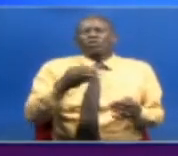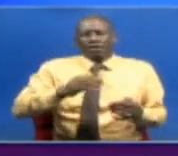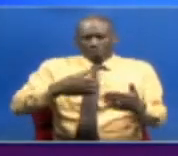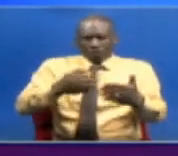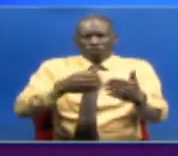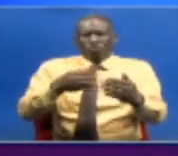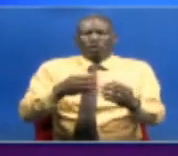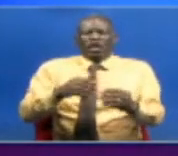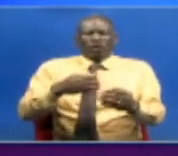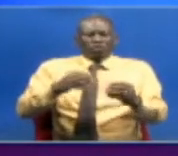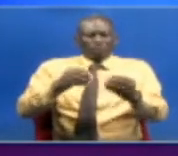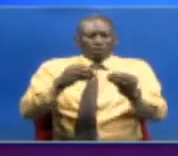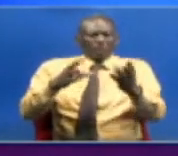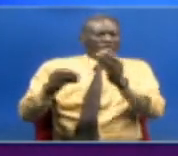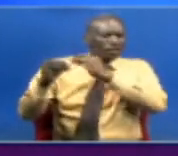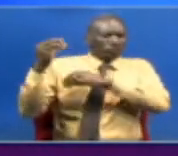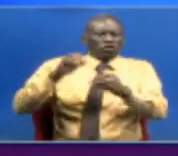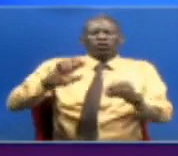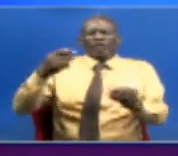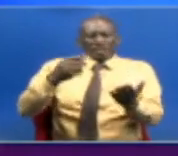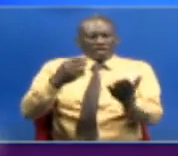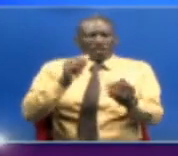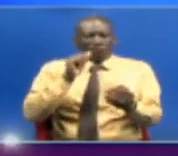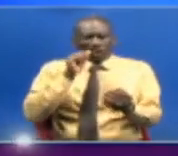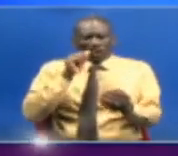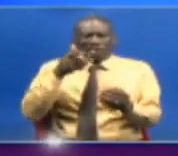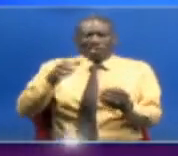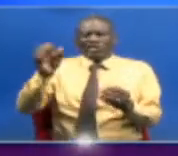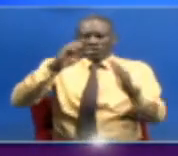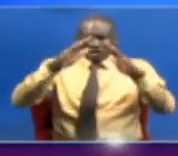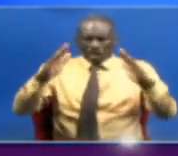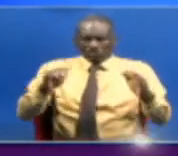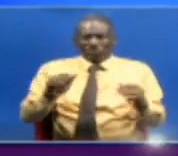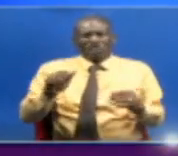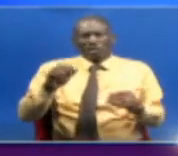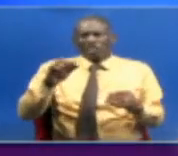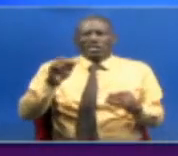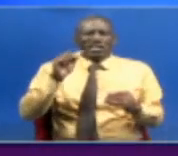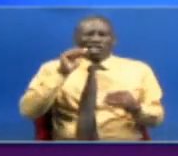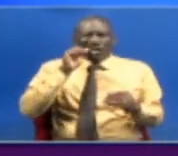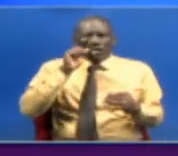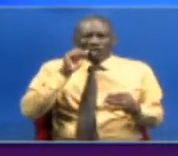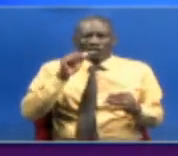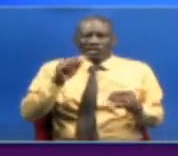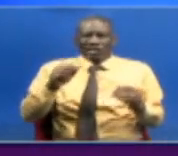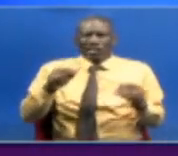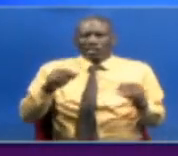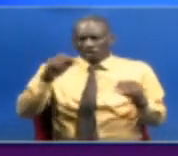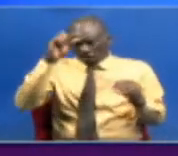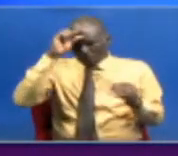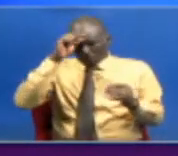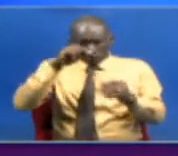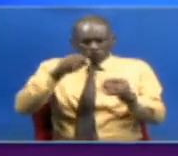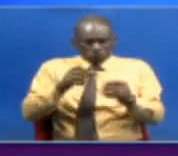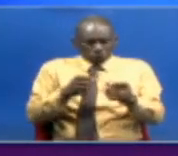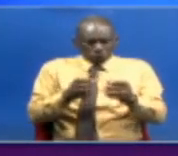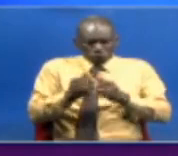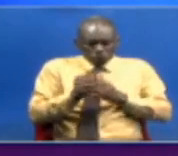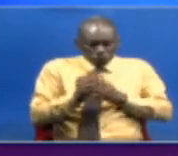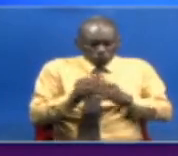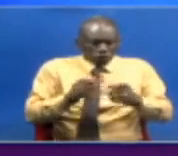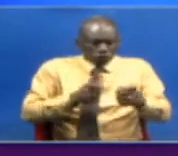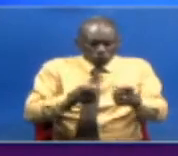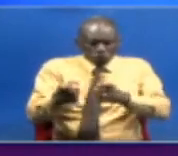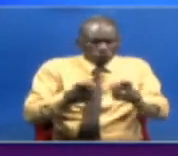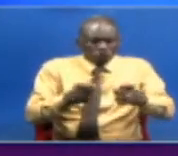Uingereza. Ni katika ikulu hiyo hiyo ambapo serikali ya Uingereza ilikuwa ikiendeleza ukoloni wake juu ya Kenya enzi zile, kwani